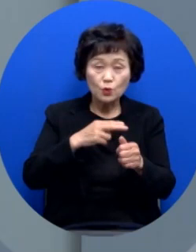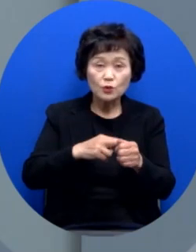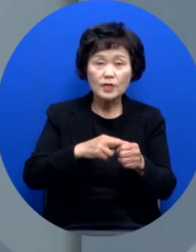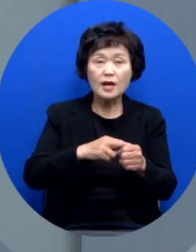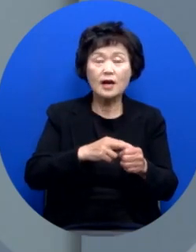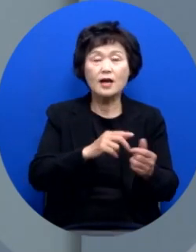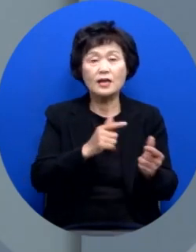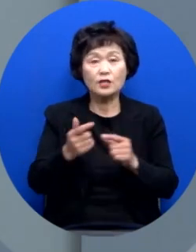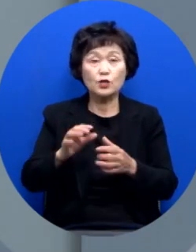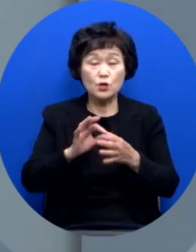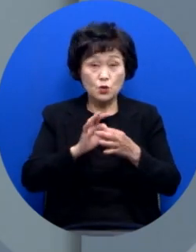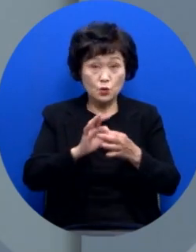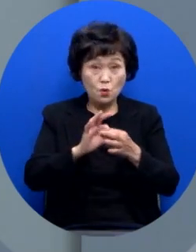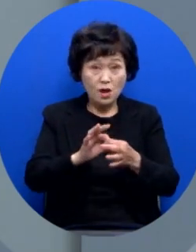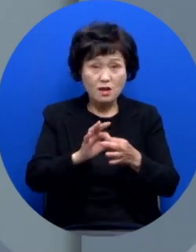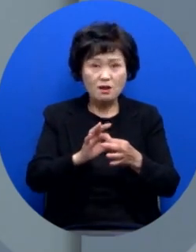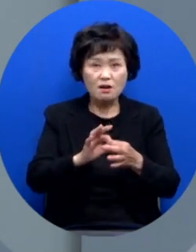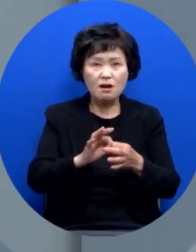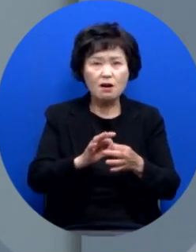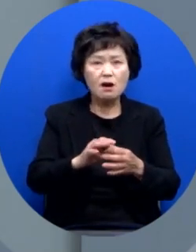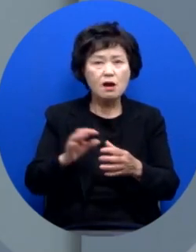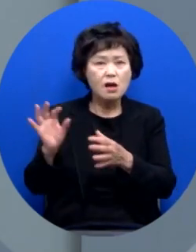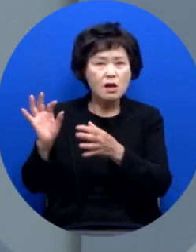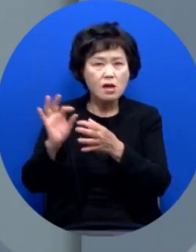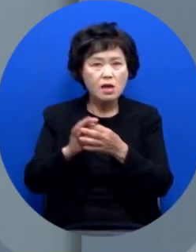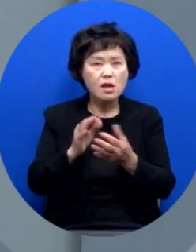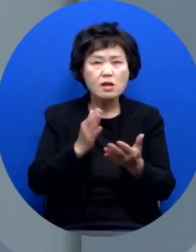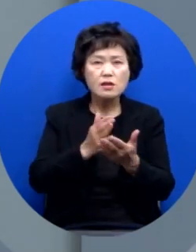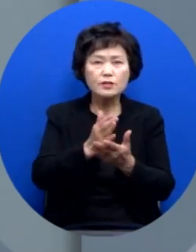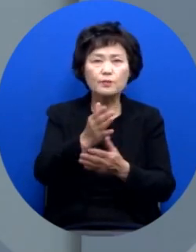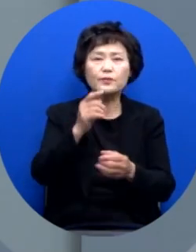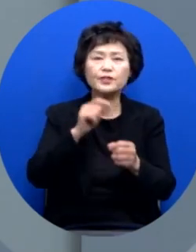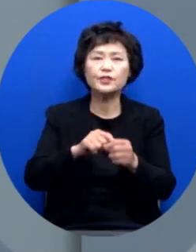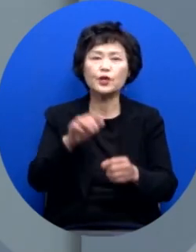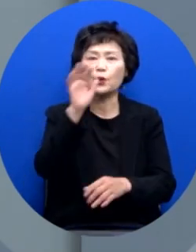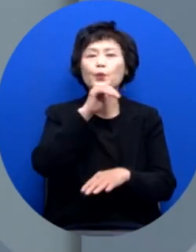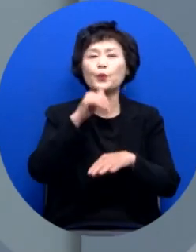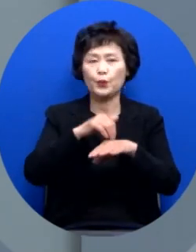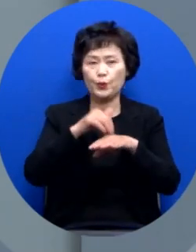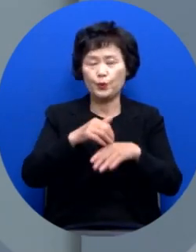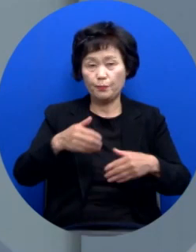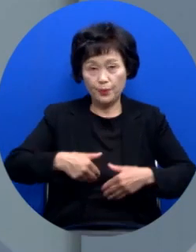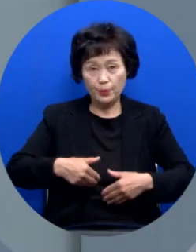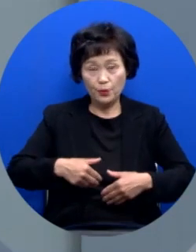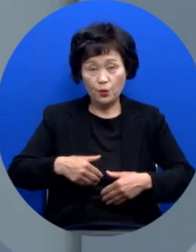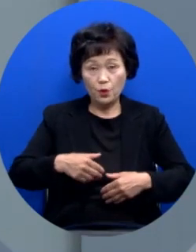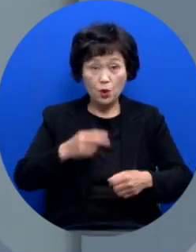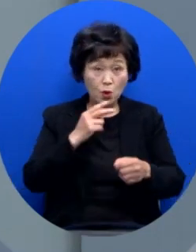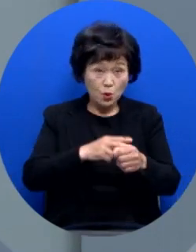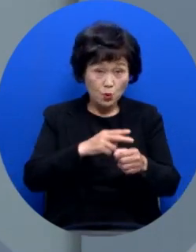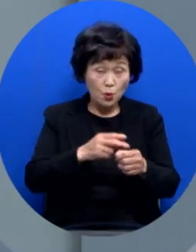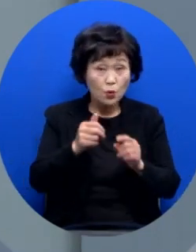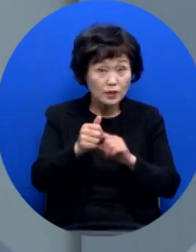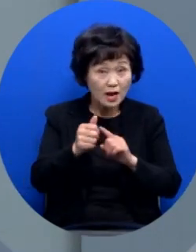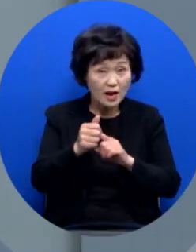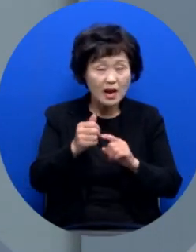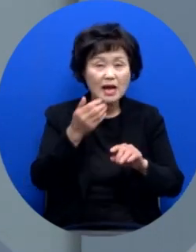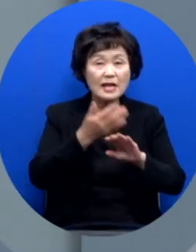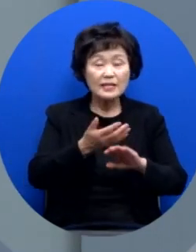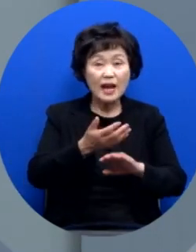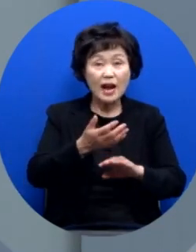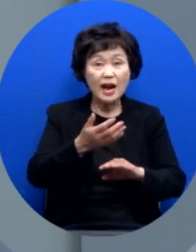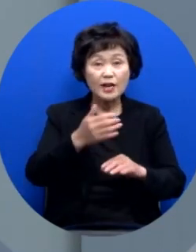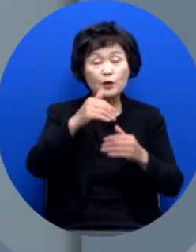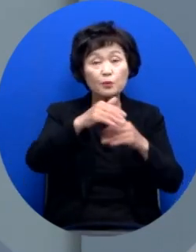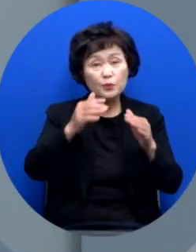교사가 열정만으로 되지 않기 때문에 계속 전문적인 훈련을 받도록 하고 그 교사가 다른 부서에 가지 않고 꾸준히